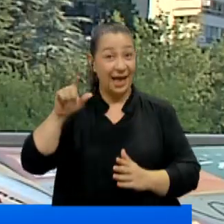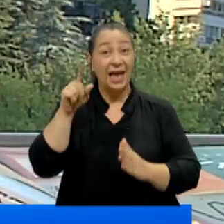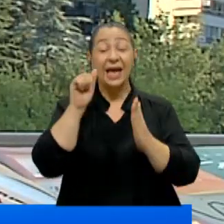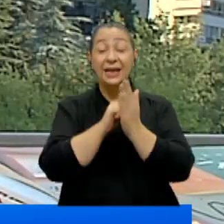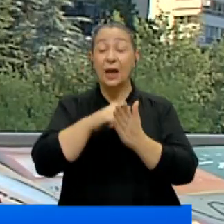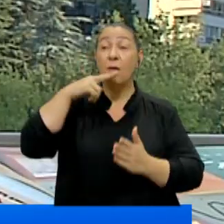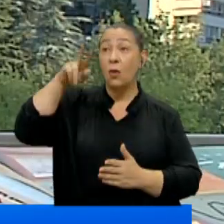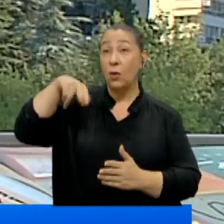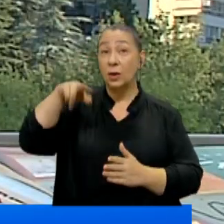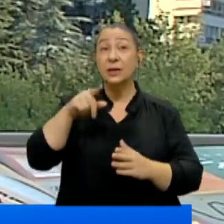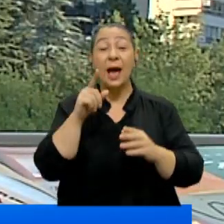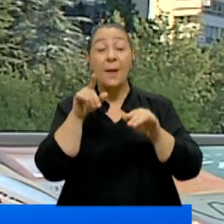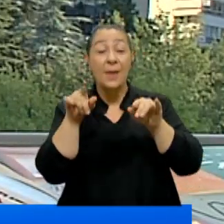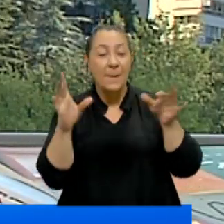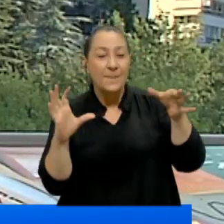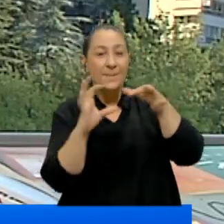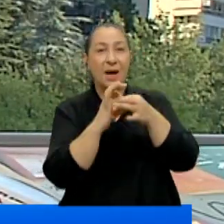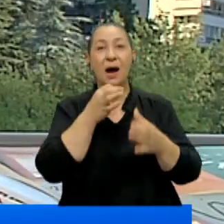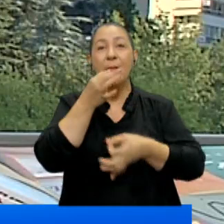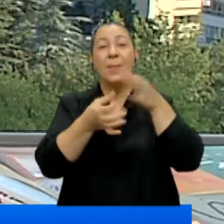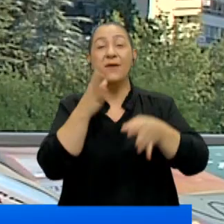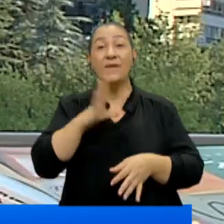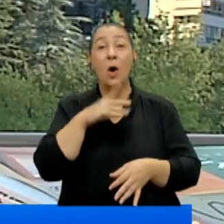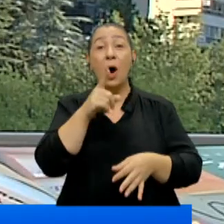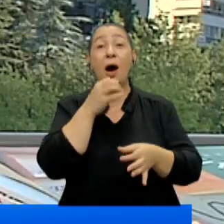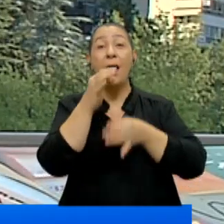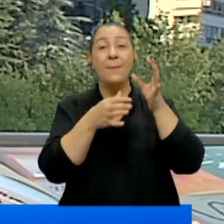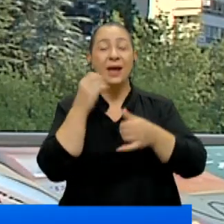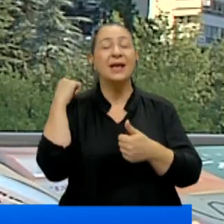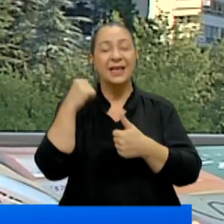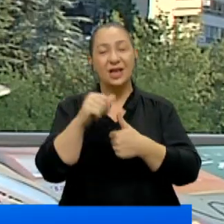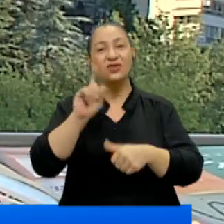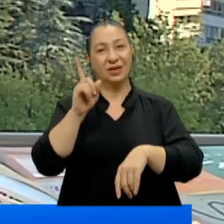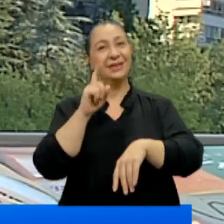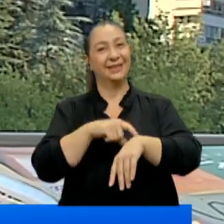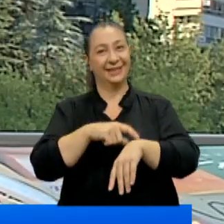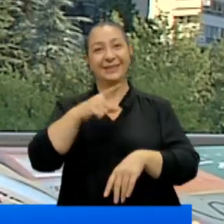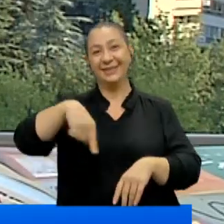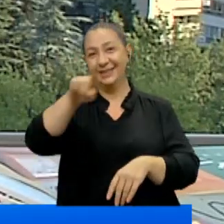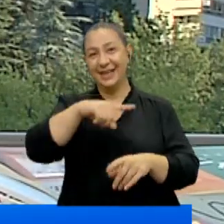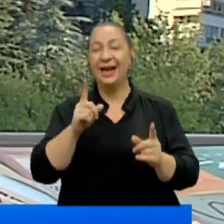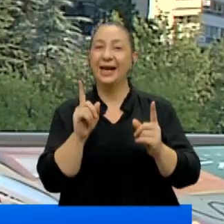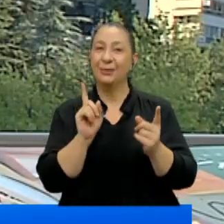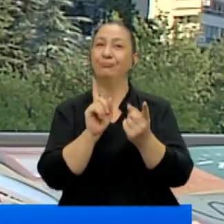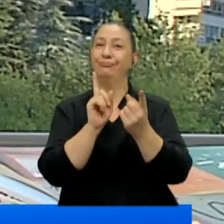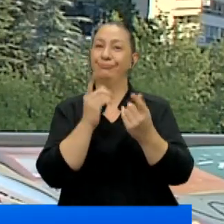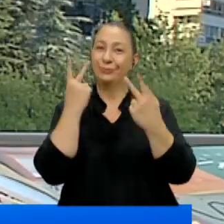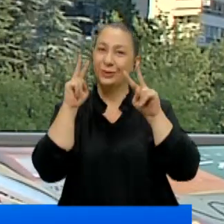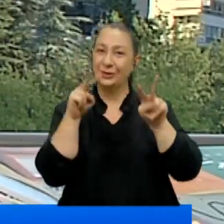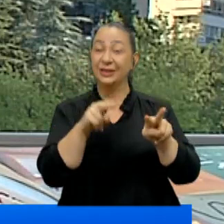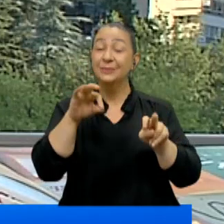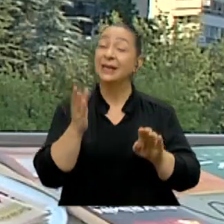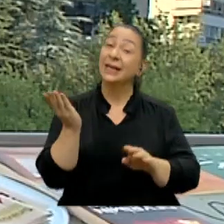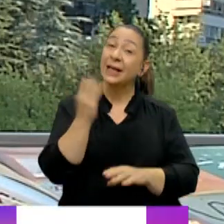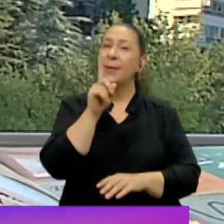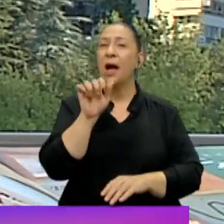gazeteleri okurken birbirini tamamlayan haberler var. O haberleri de yine Çalar Saat'te sizlerle buluşturacağız. Ve şimdi